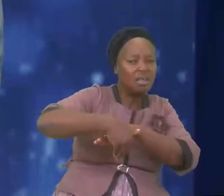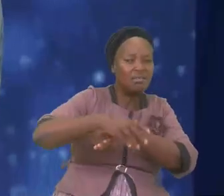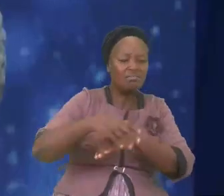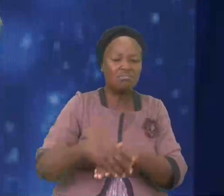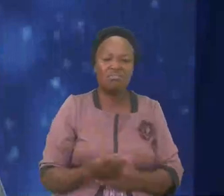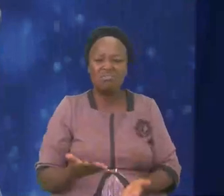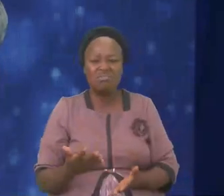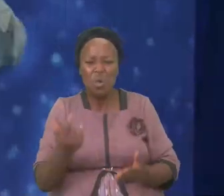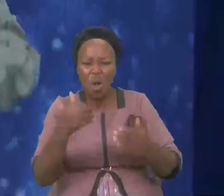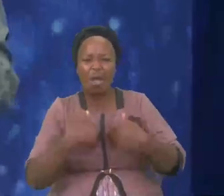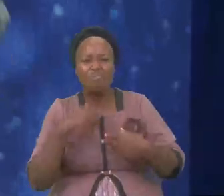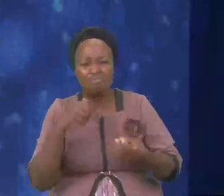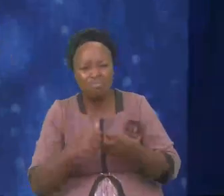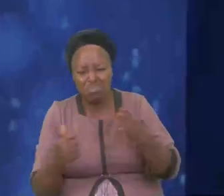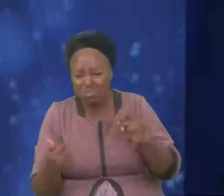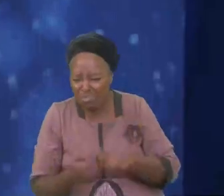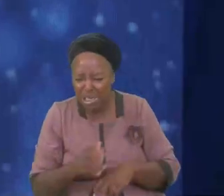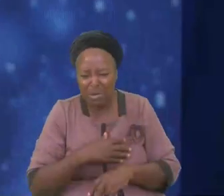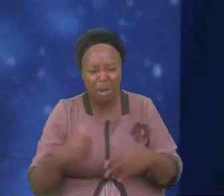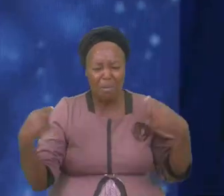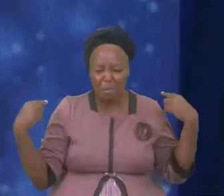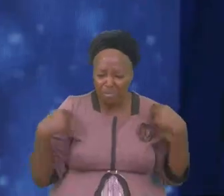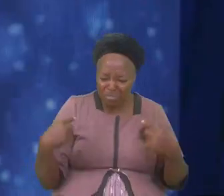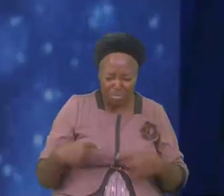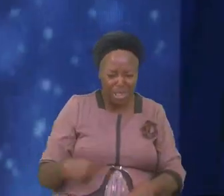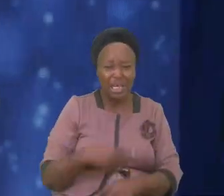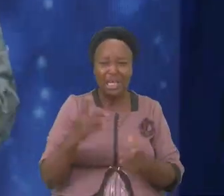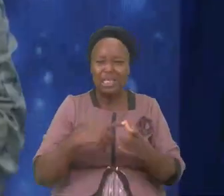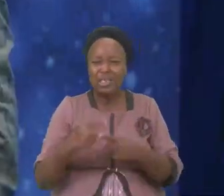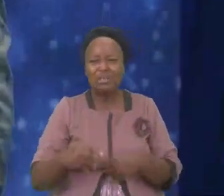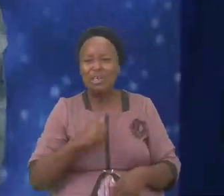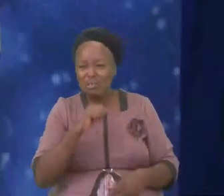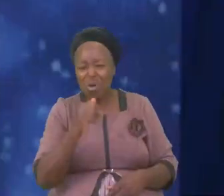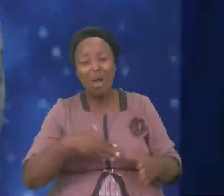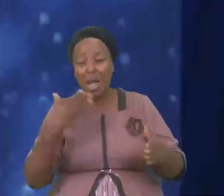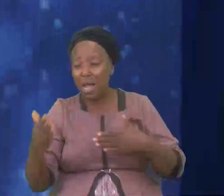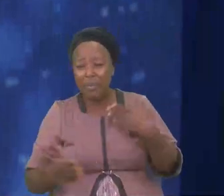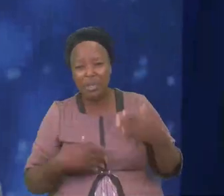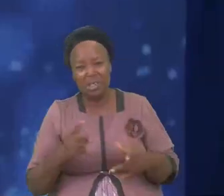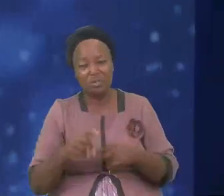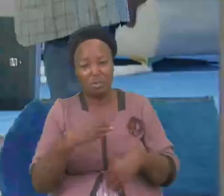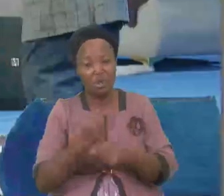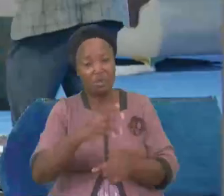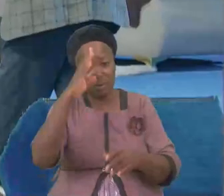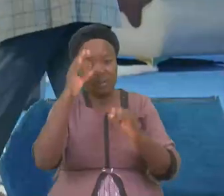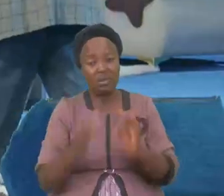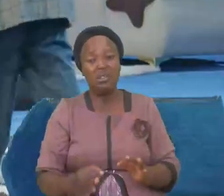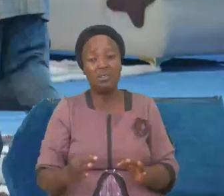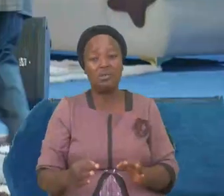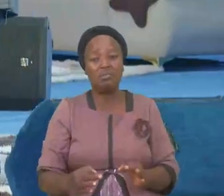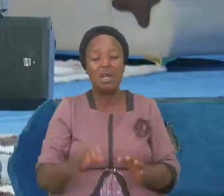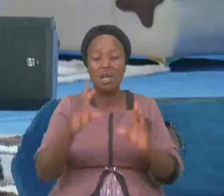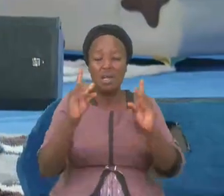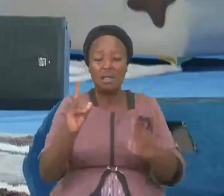de craquer. Ton ventre est en train de faire du bruit. Tes mains, tes pieds sont en train de